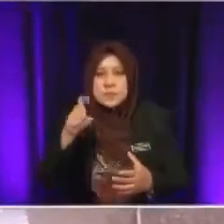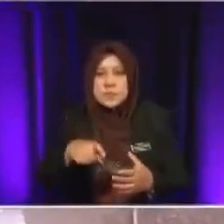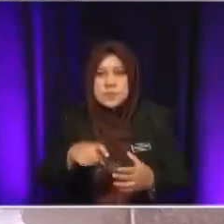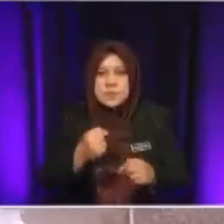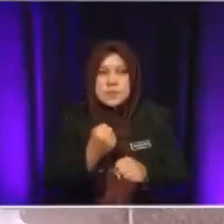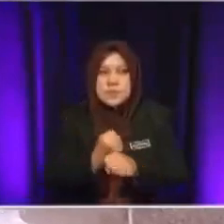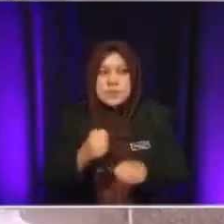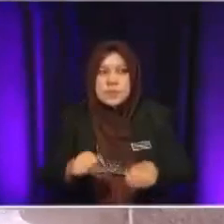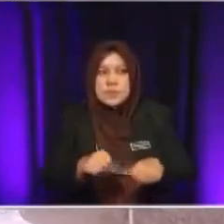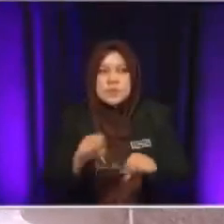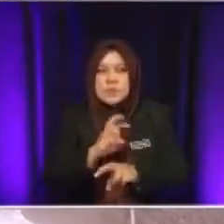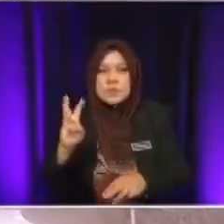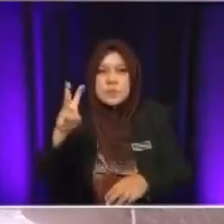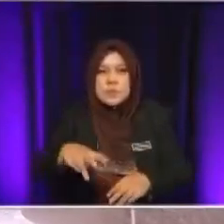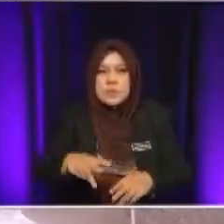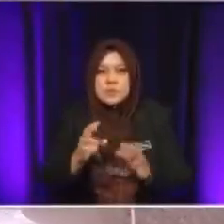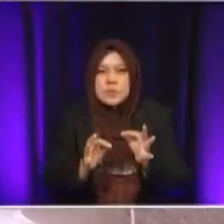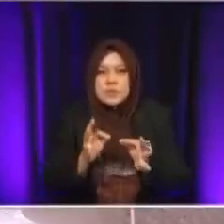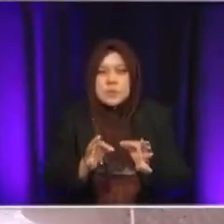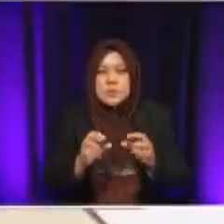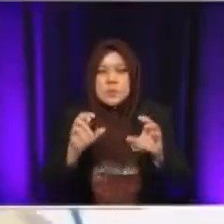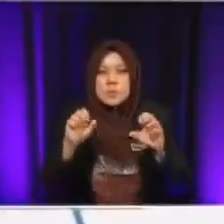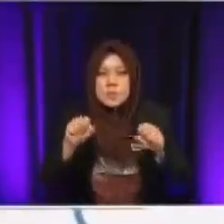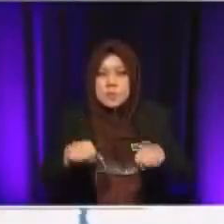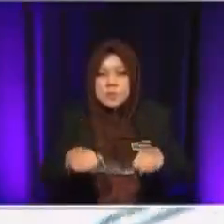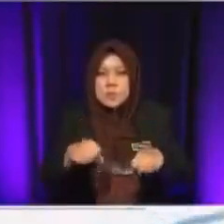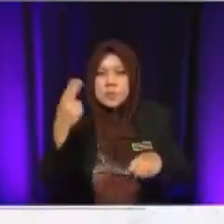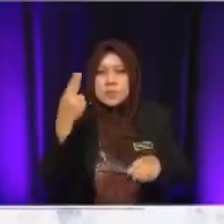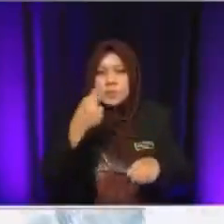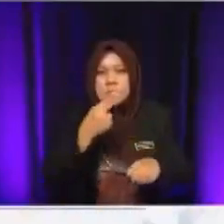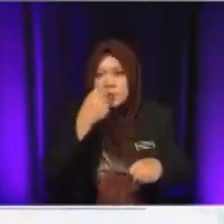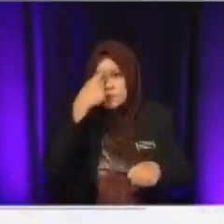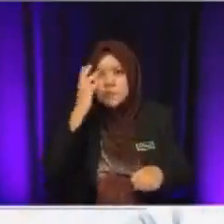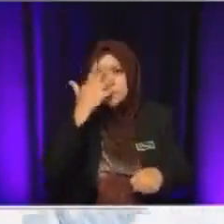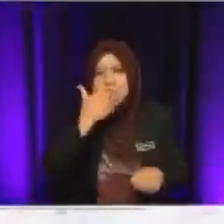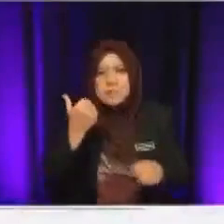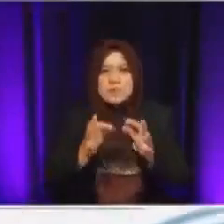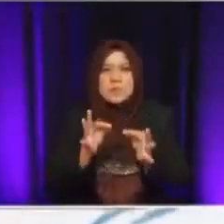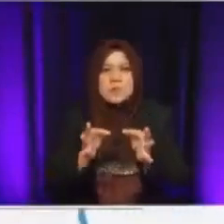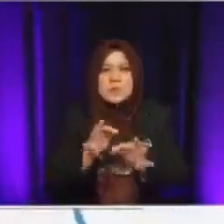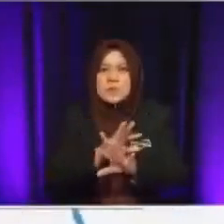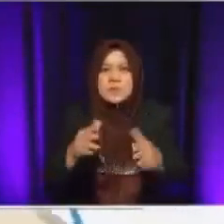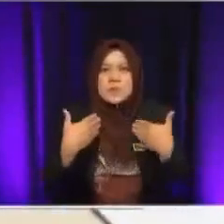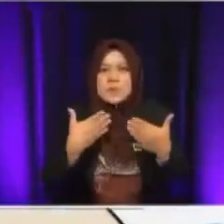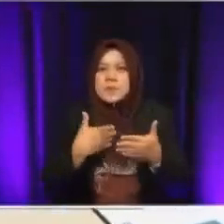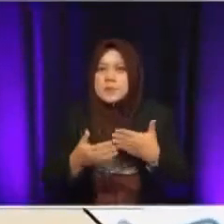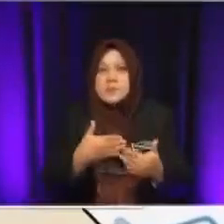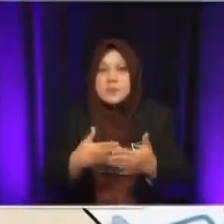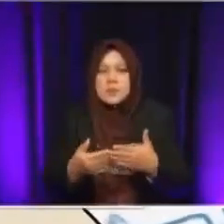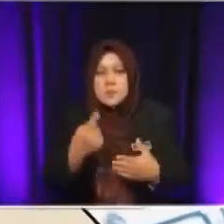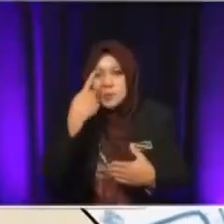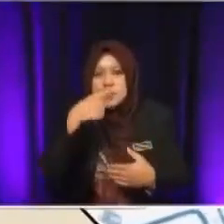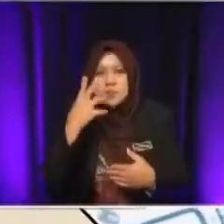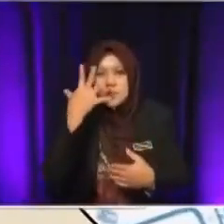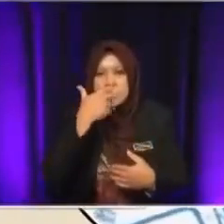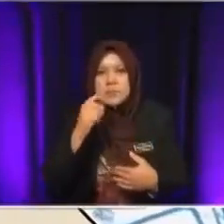sebenarnya batu sungai tu tak wajib . Kalau nak buat sebagai hiasan boleh, tak ada pun tak apa. Boleh je. Dia bukan wajib untuk sistem ni. Dia hanya sebagai